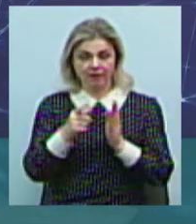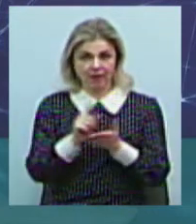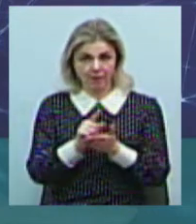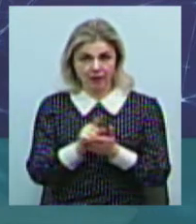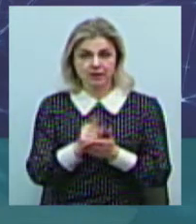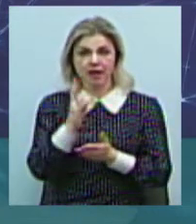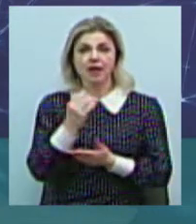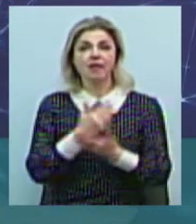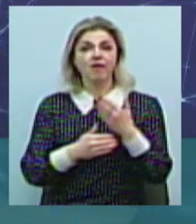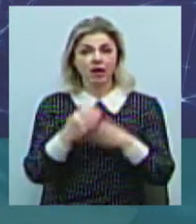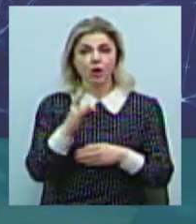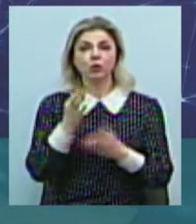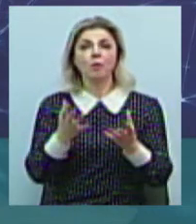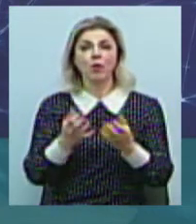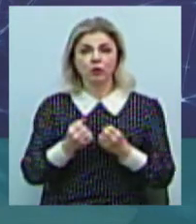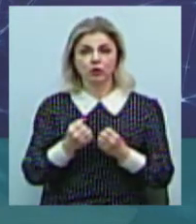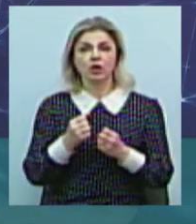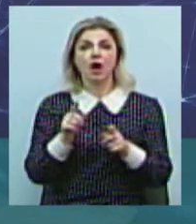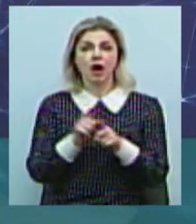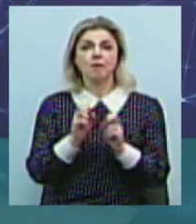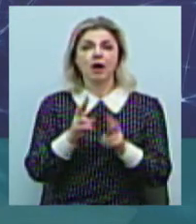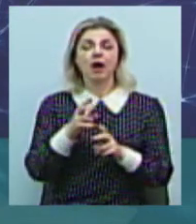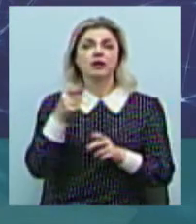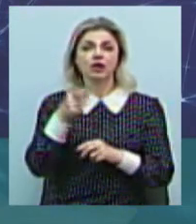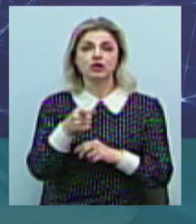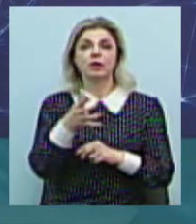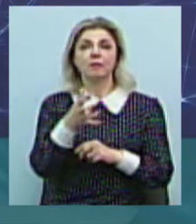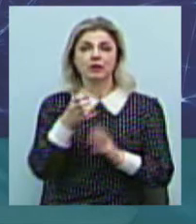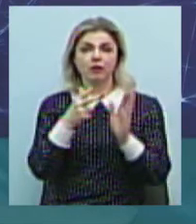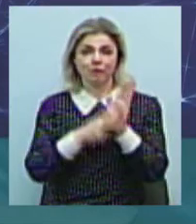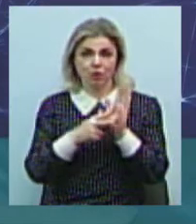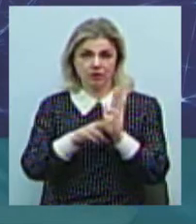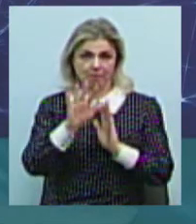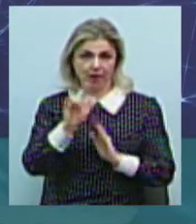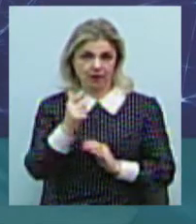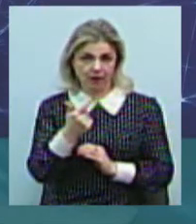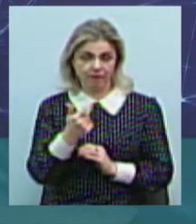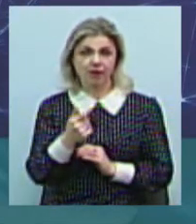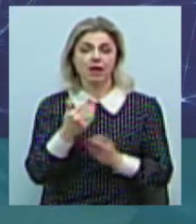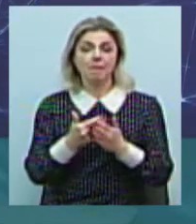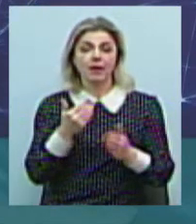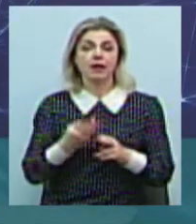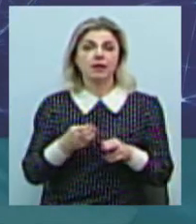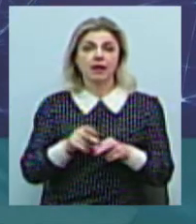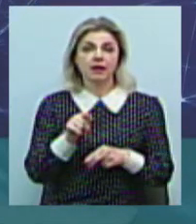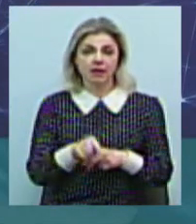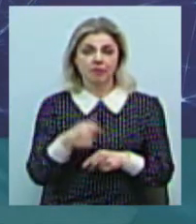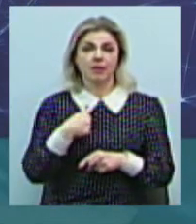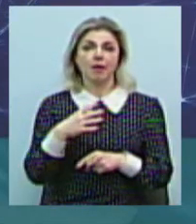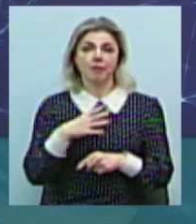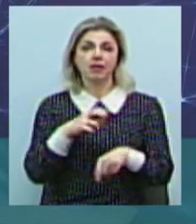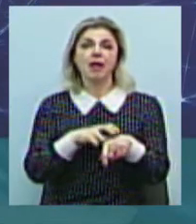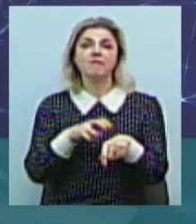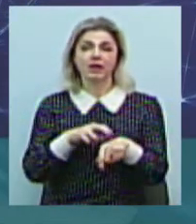На инвалидной, но получал в размере возрастной 1585 гривен. Перед этим я был там